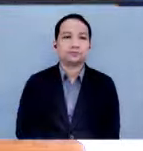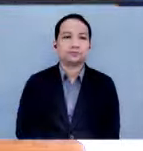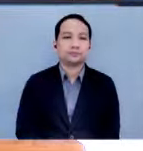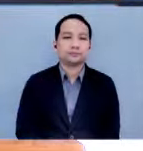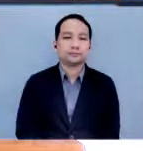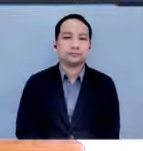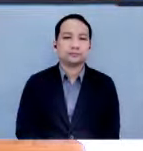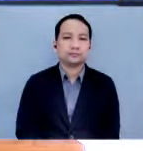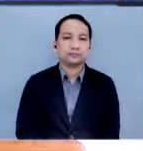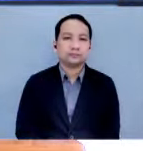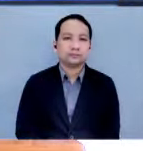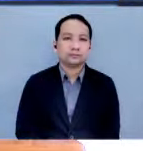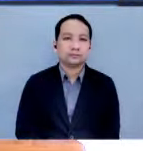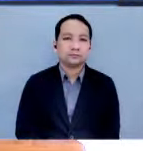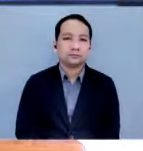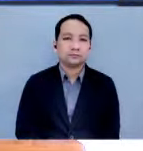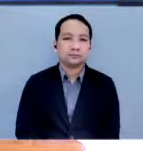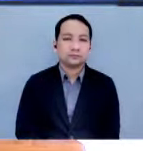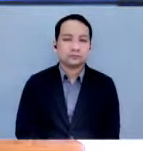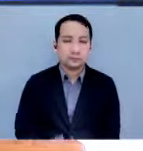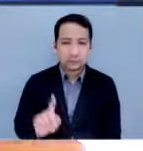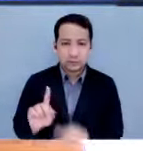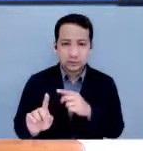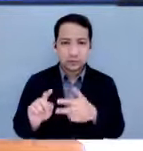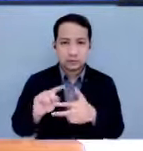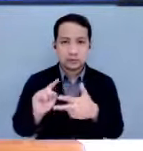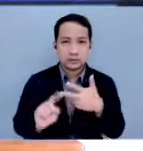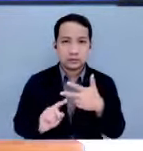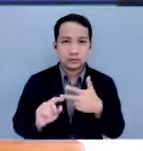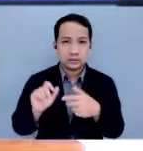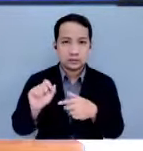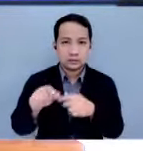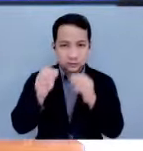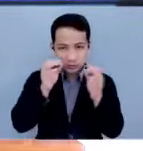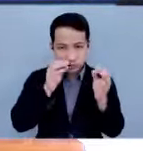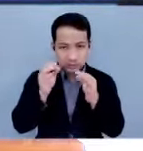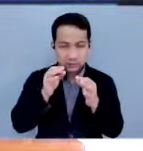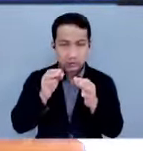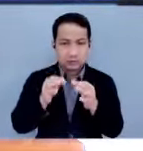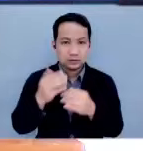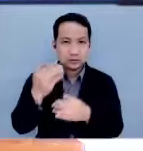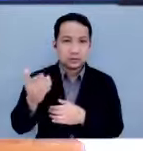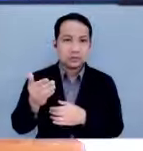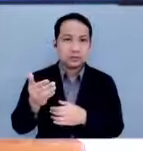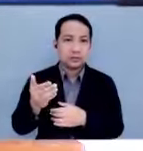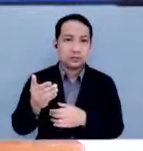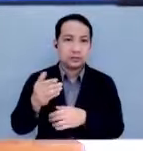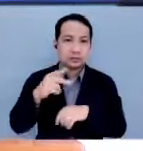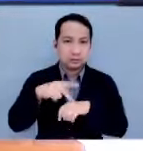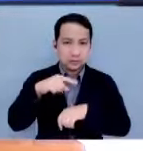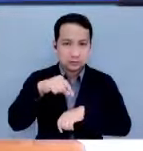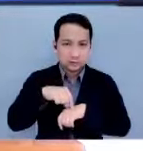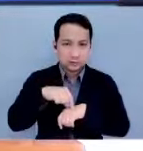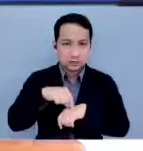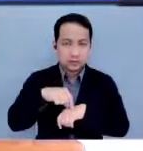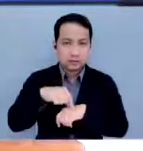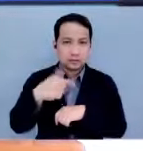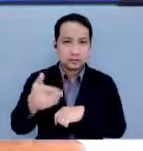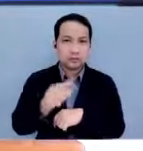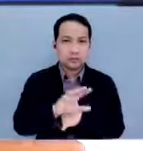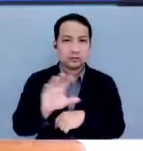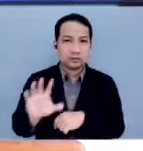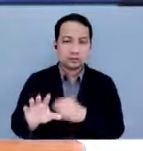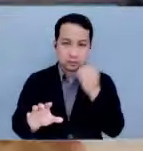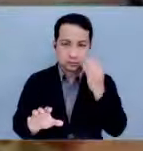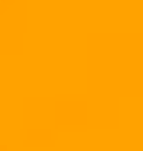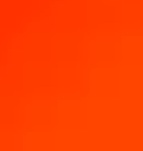Arestado sa buy bust operation ang tatlong pusher na online kung magtulak ng droga sa Parañaque. Nasa frontline ng balitang yan, si Dave